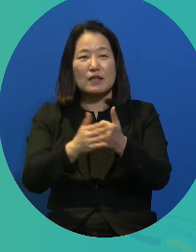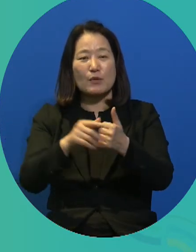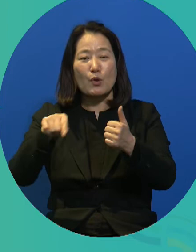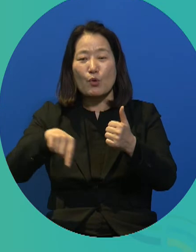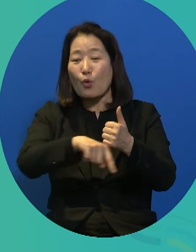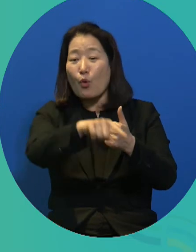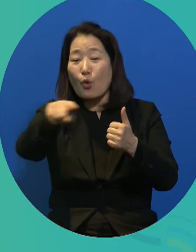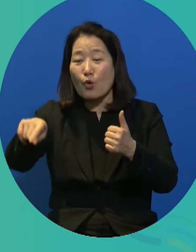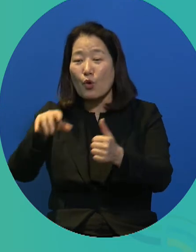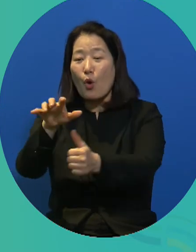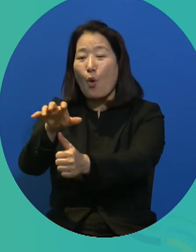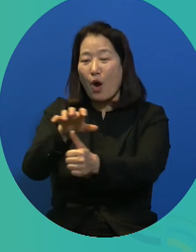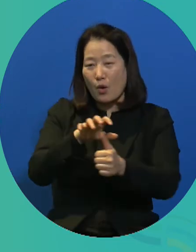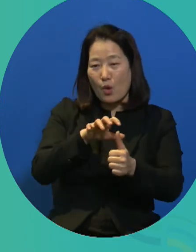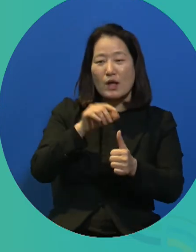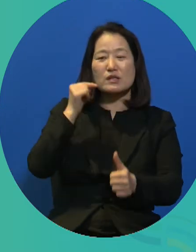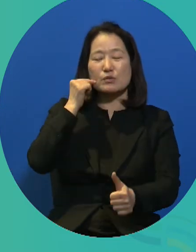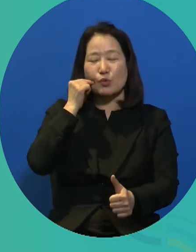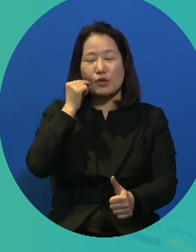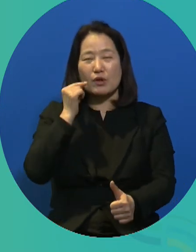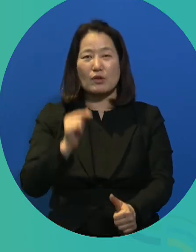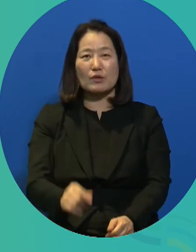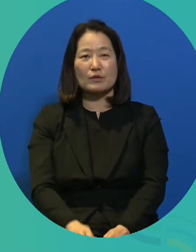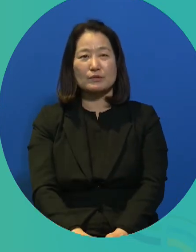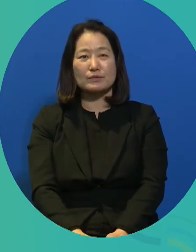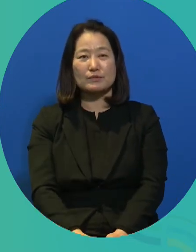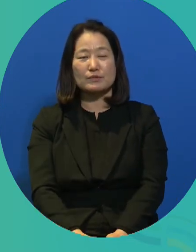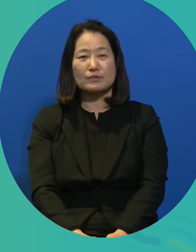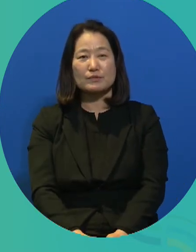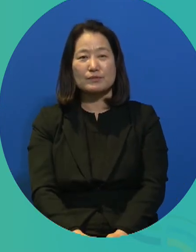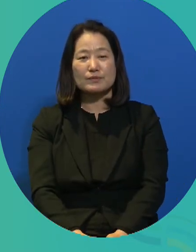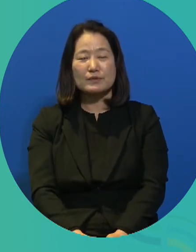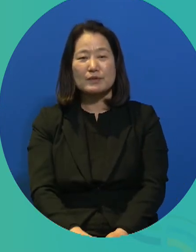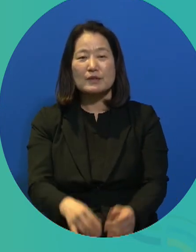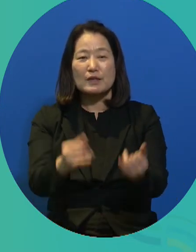거의 하지 못하고 있는 상황입니다. 아까